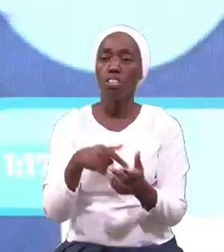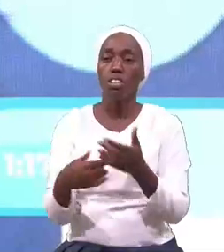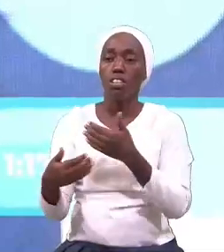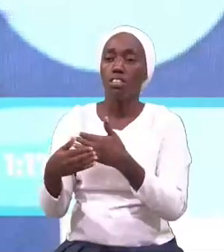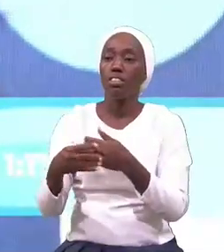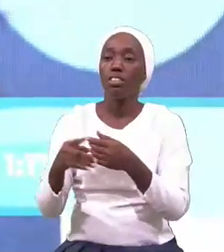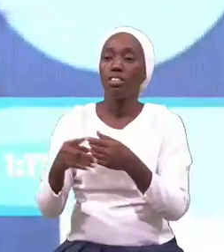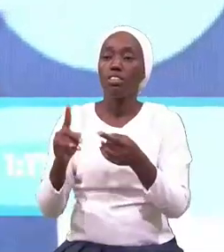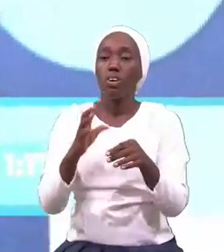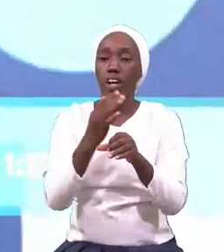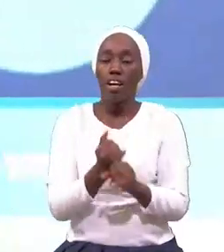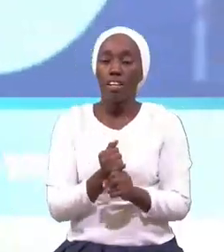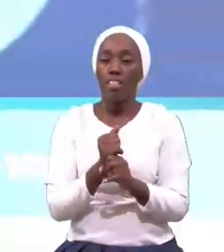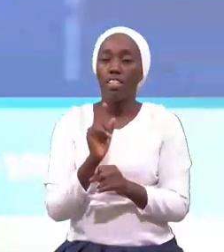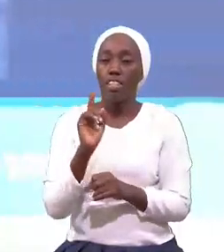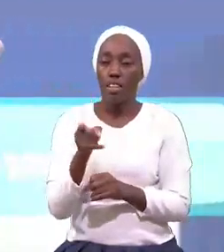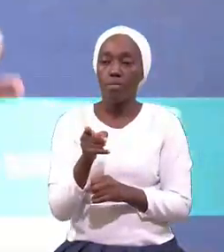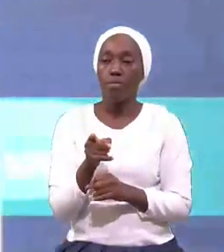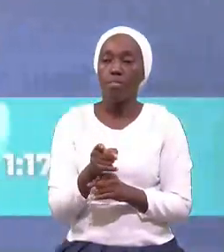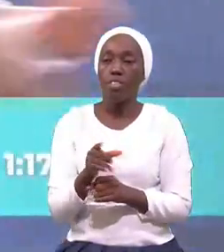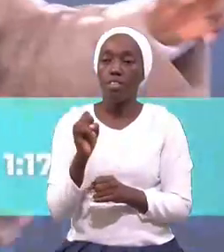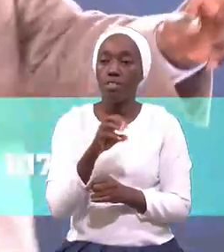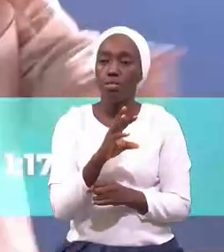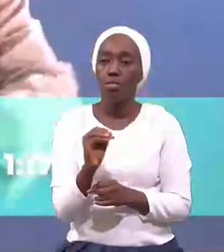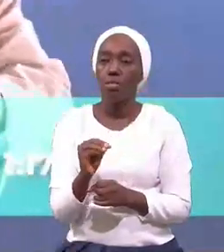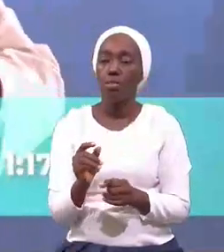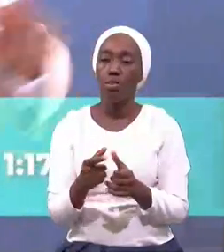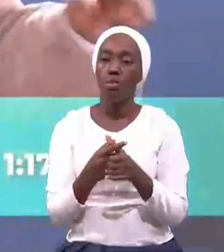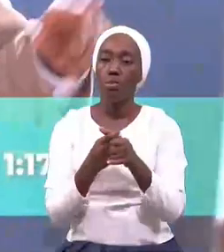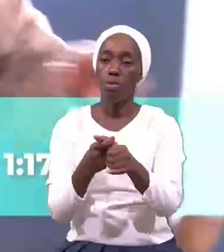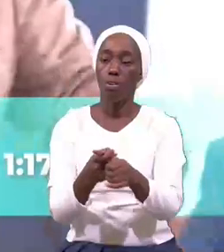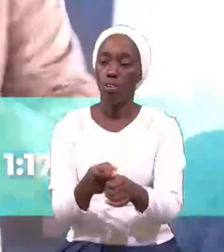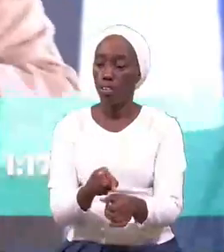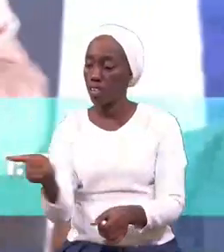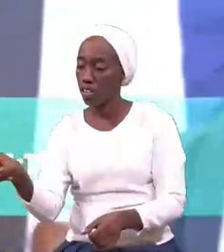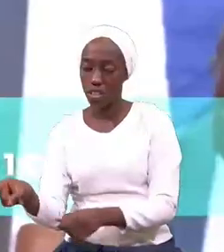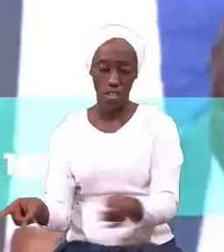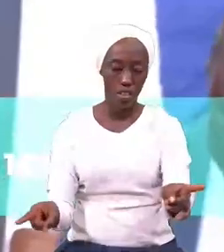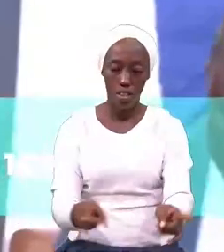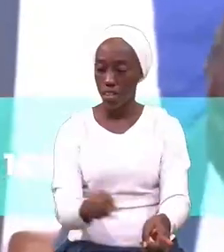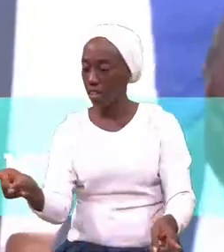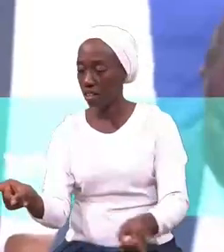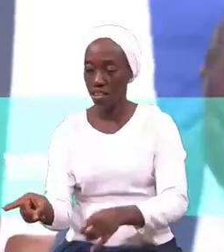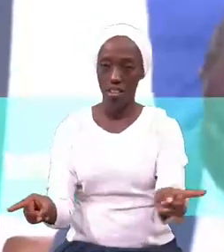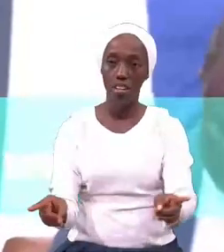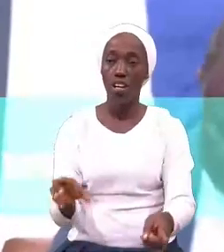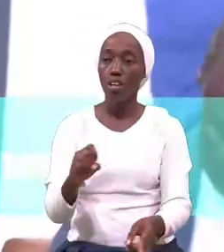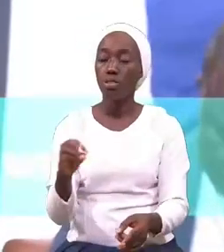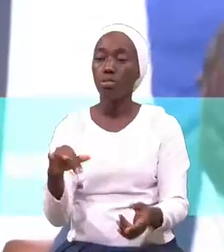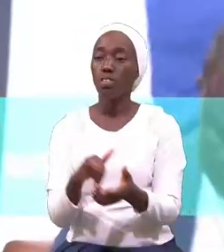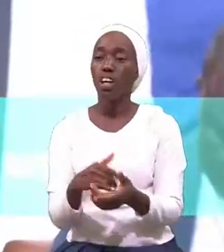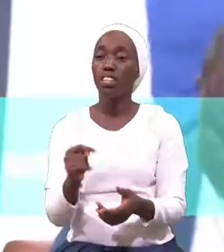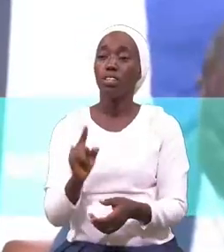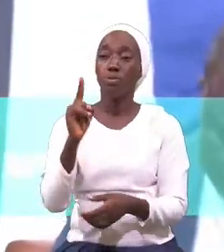Et l'enfant qui est devant ne veut pas que celui qui court derrière lui le rattrape. Il court par-ci, par-là, pour que celui